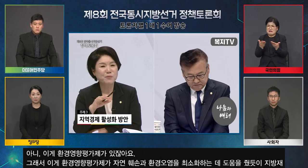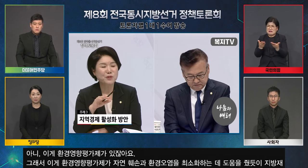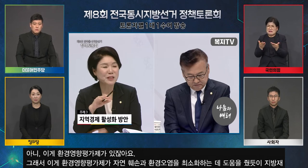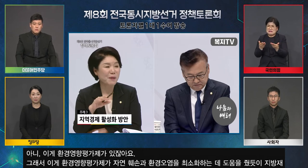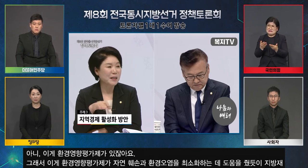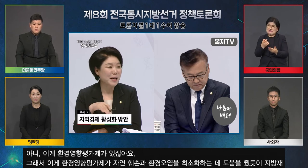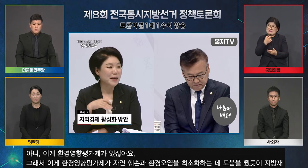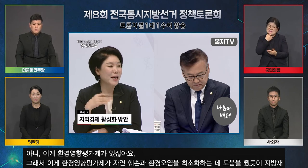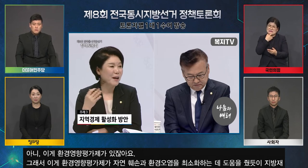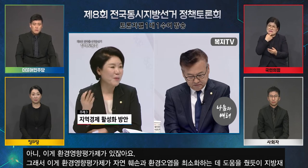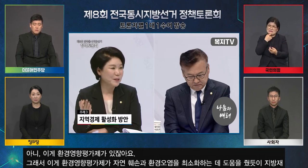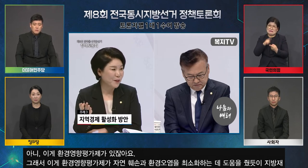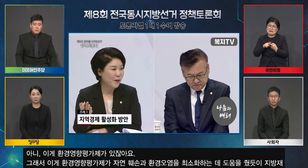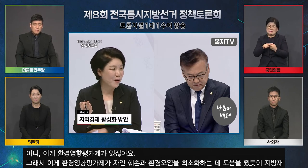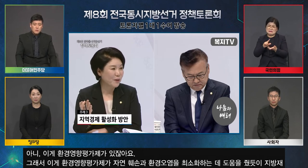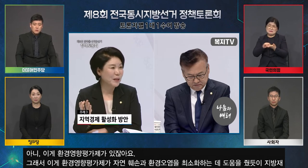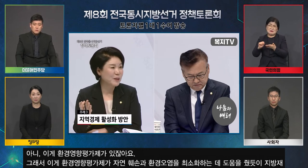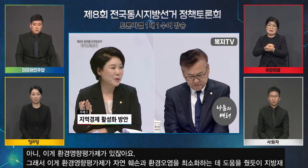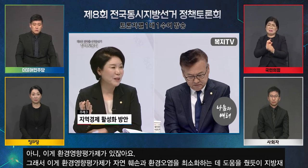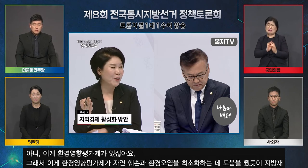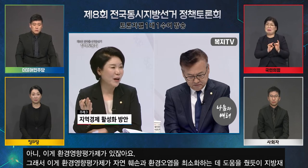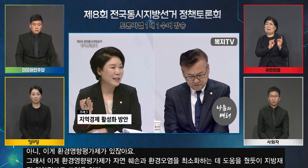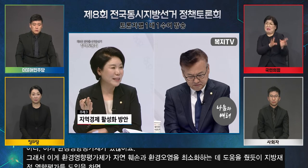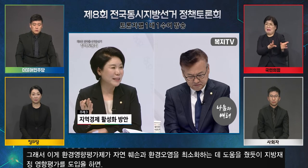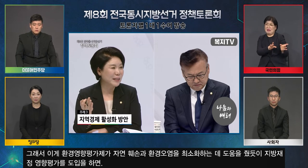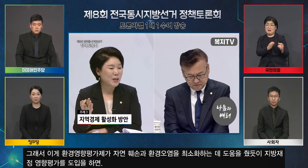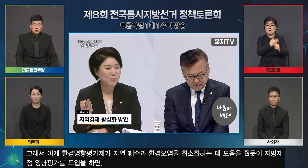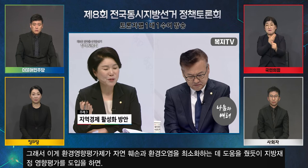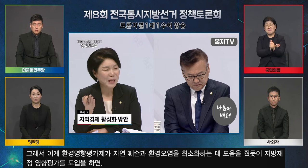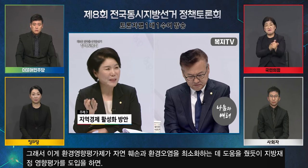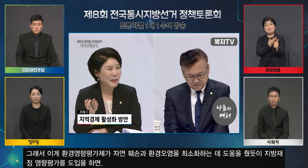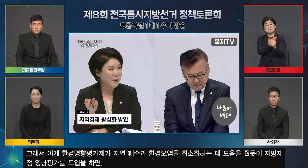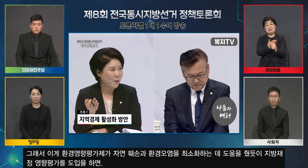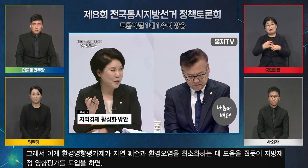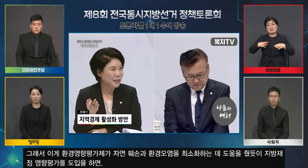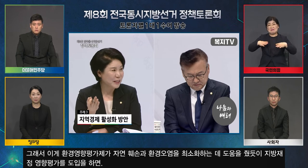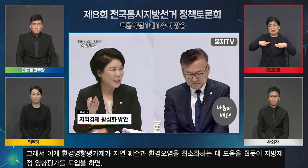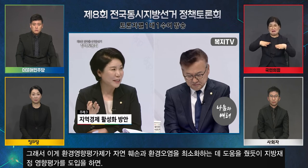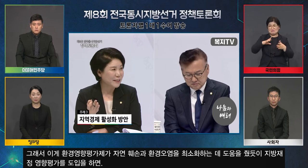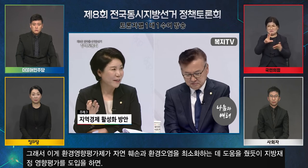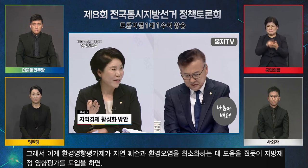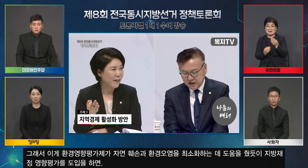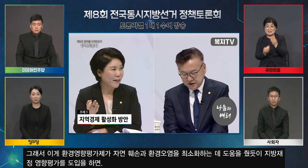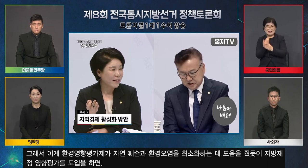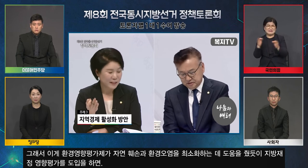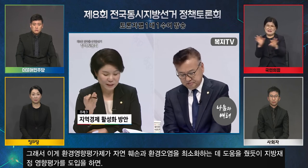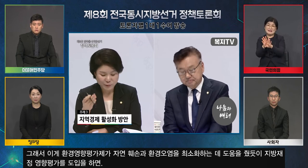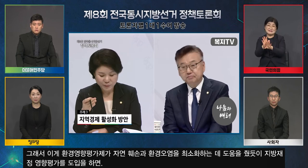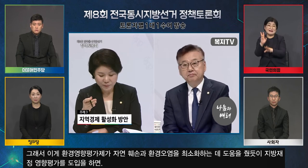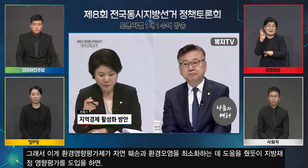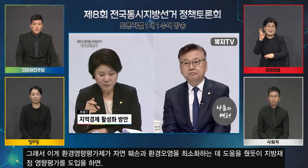하기 싫은 업무를 지방에 이양하면서 권한을 줬다고 하는 불상사항은 없어진다는 거죠.